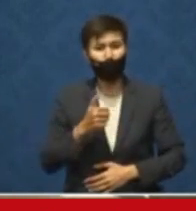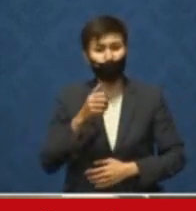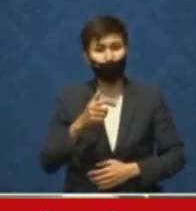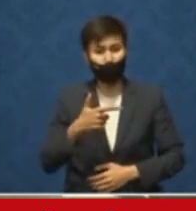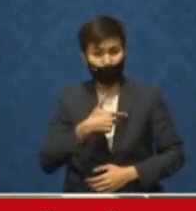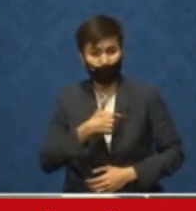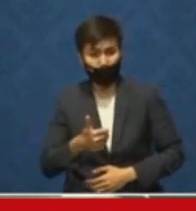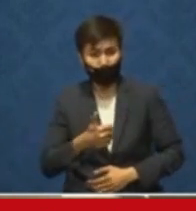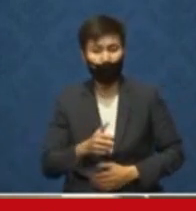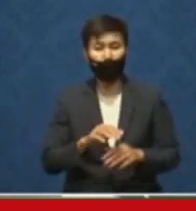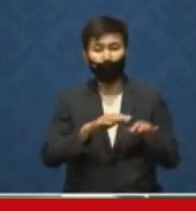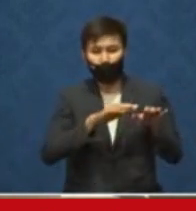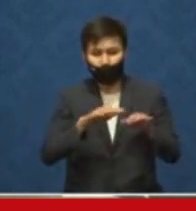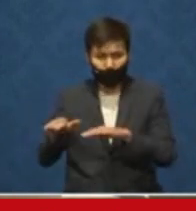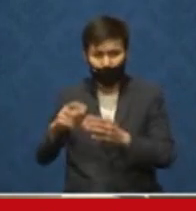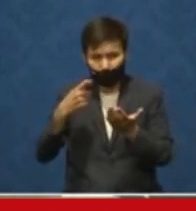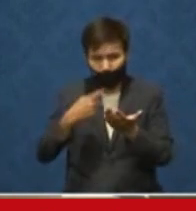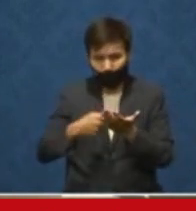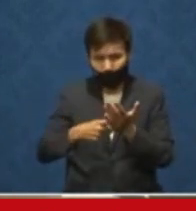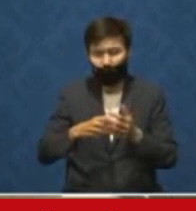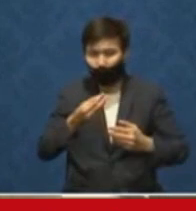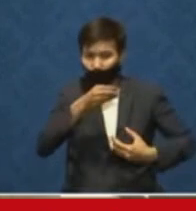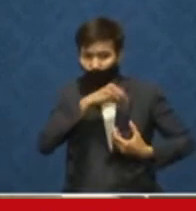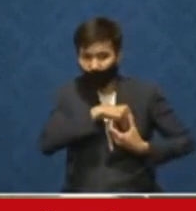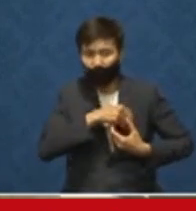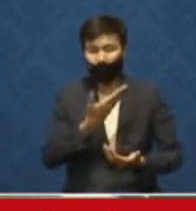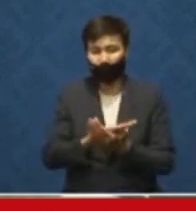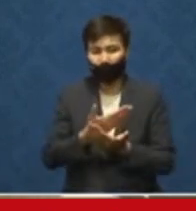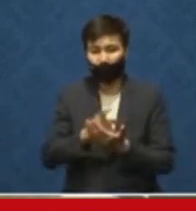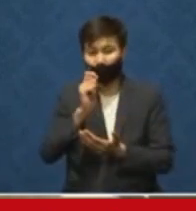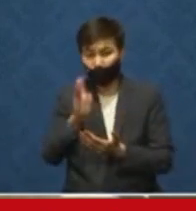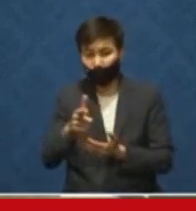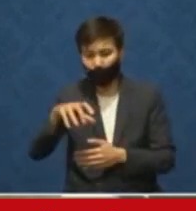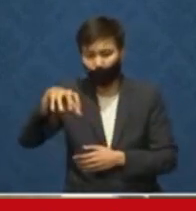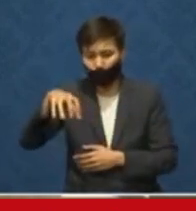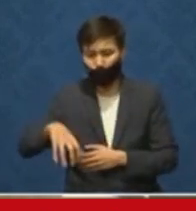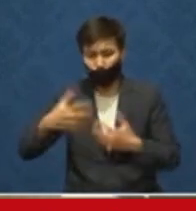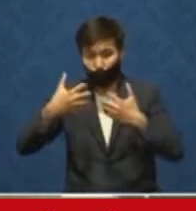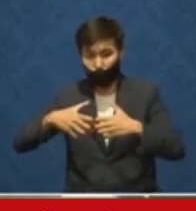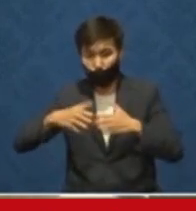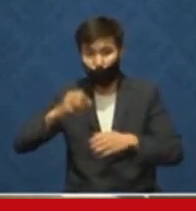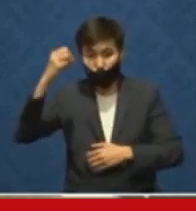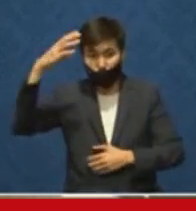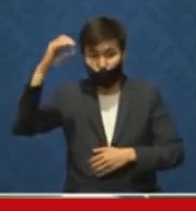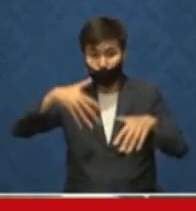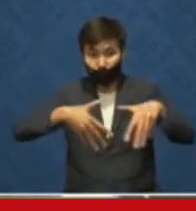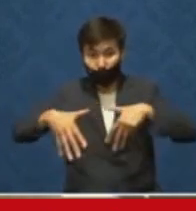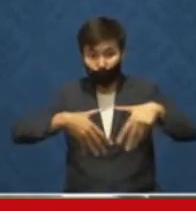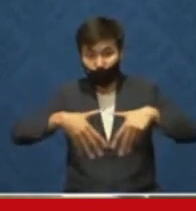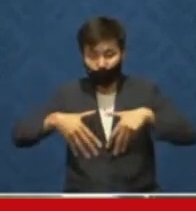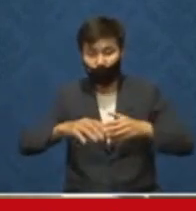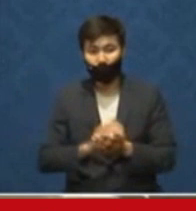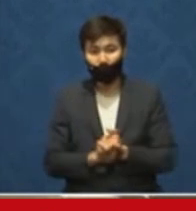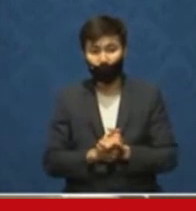เธอคนดีใจอ่ะโอเคถ้าคุณจะเสียค่ามีความพร้อมๆประกันกำไรล่วงหน้า